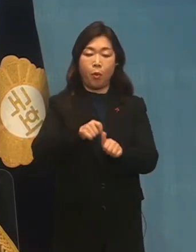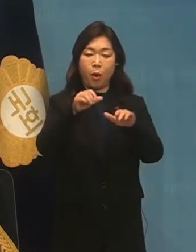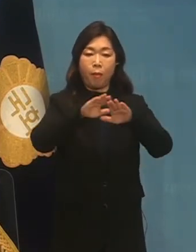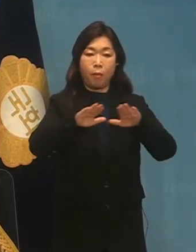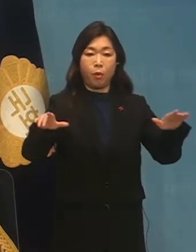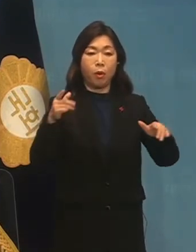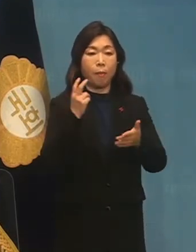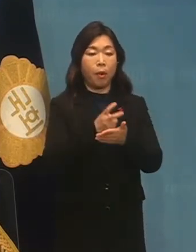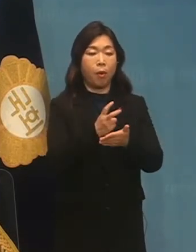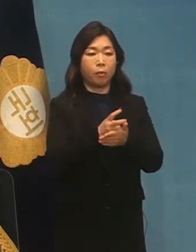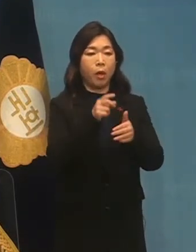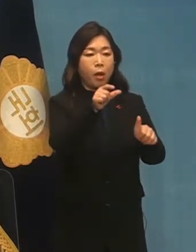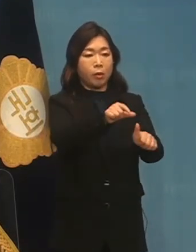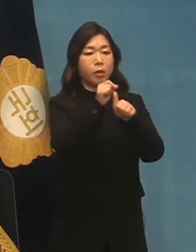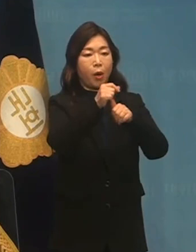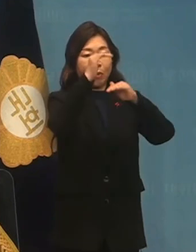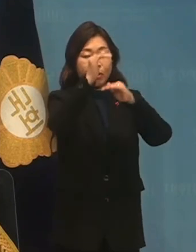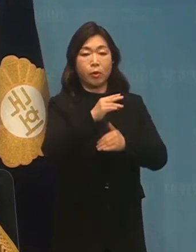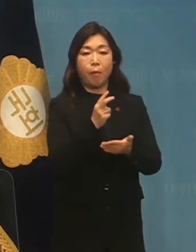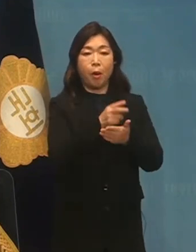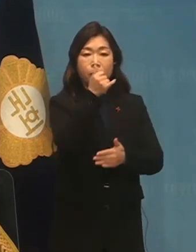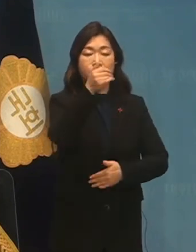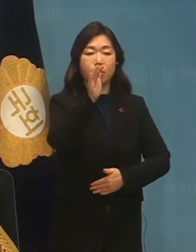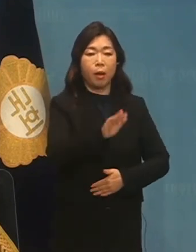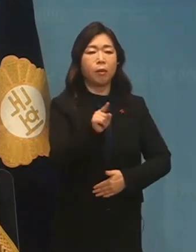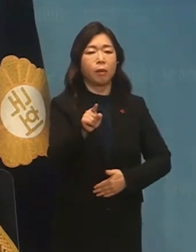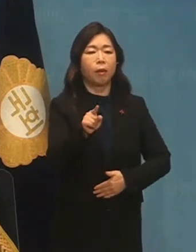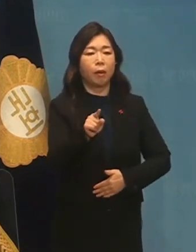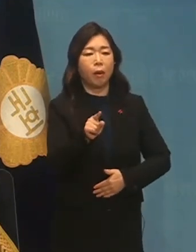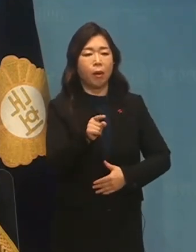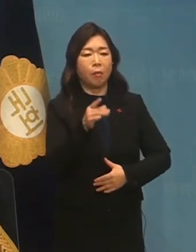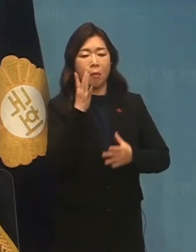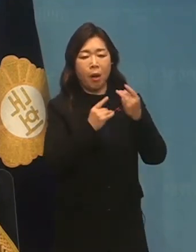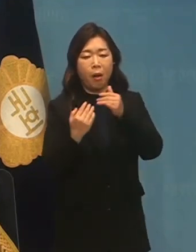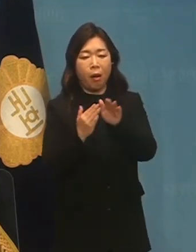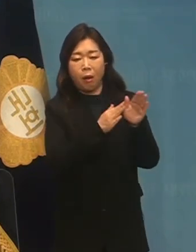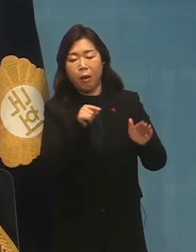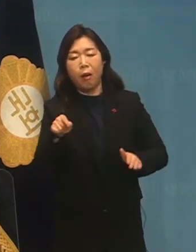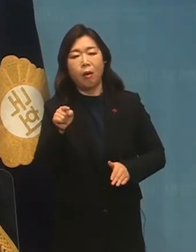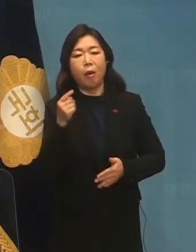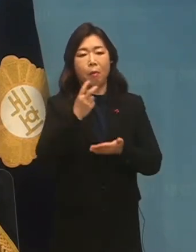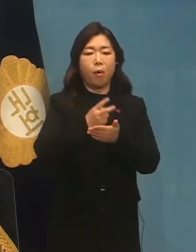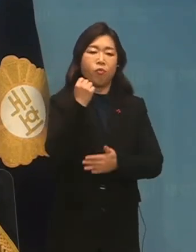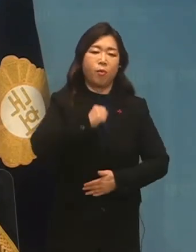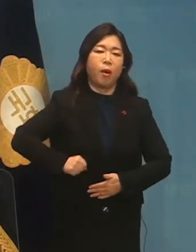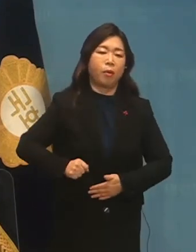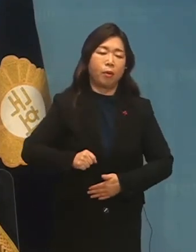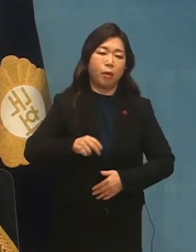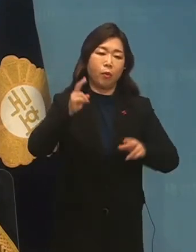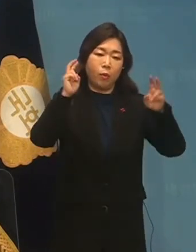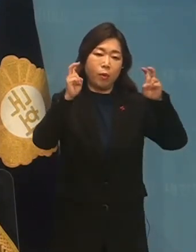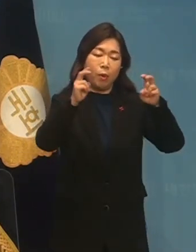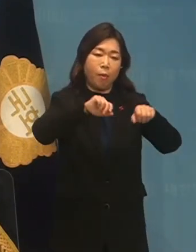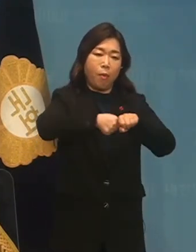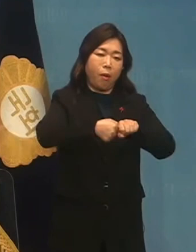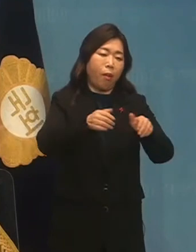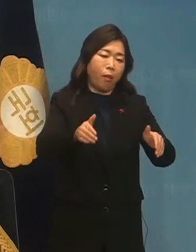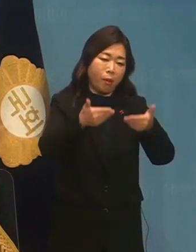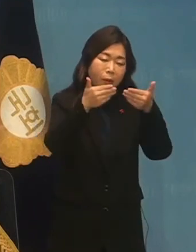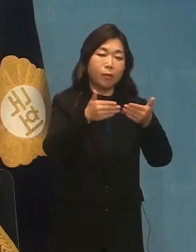남녀고용평등법, 채용 절차법이 있지만 사각지대가 너무 넓고 위반하는 기업은 솜방망이 처벌만